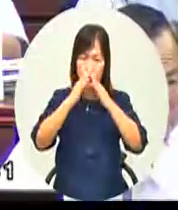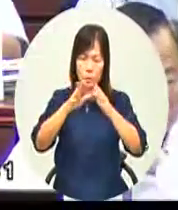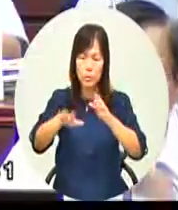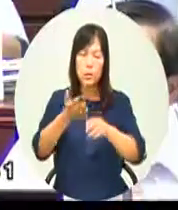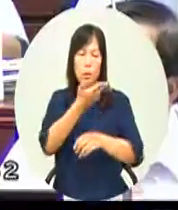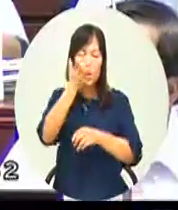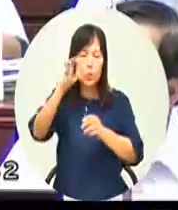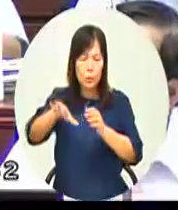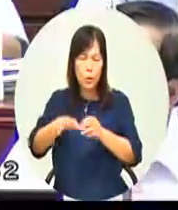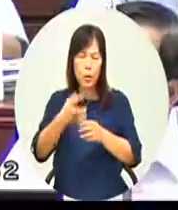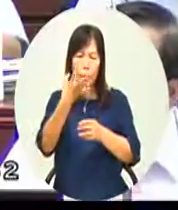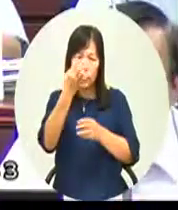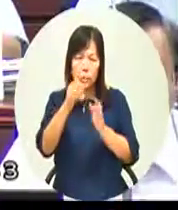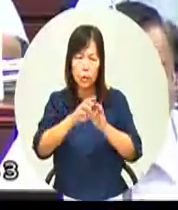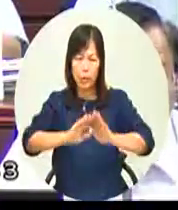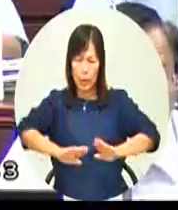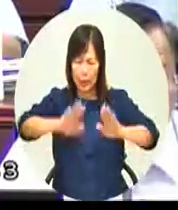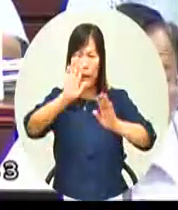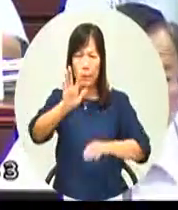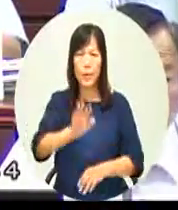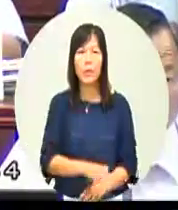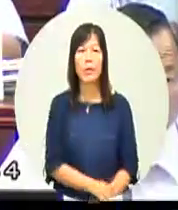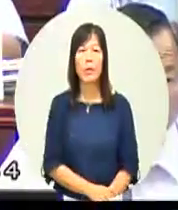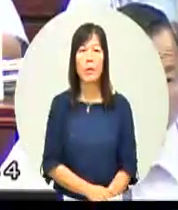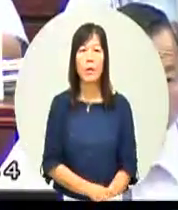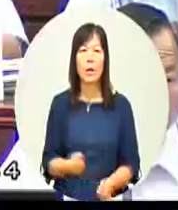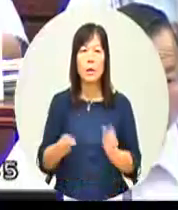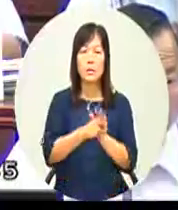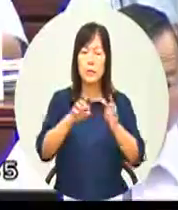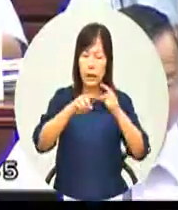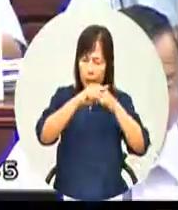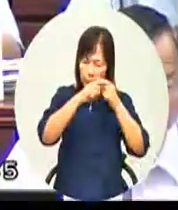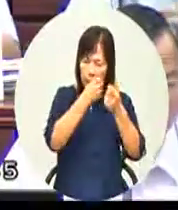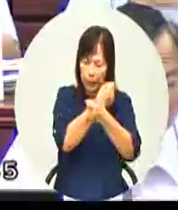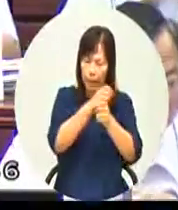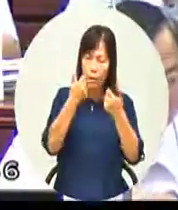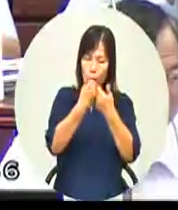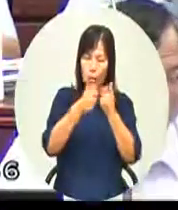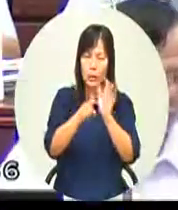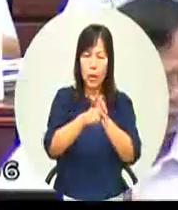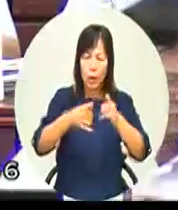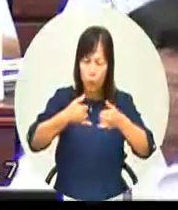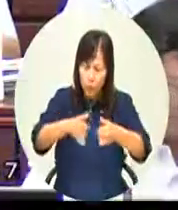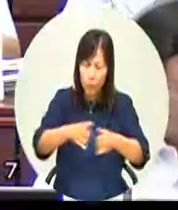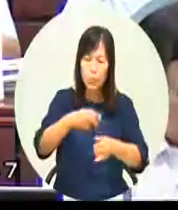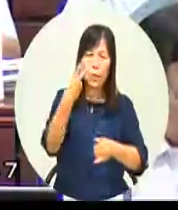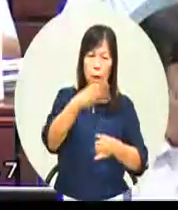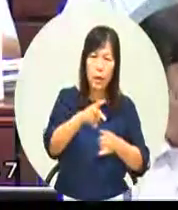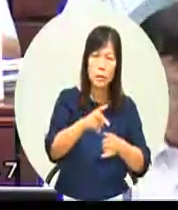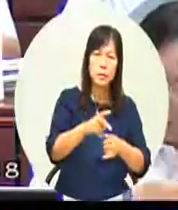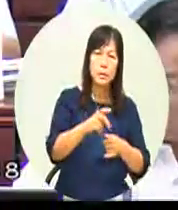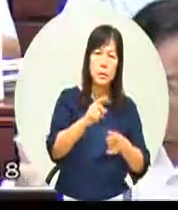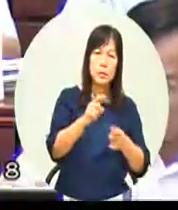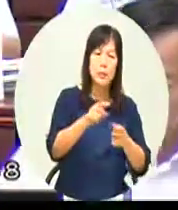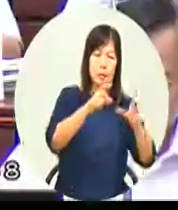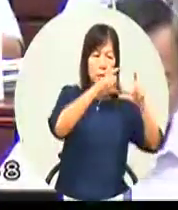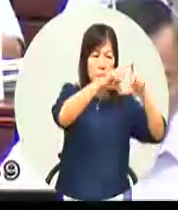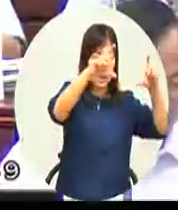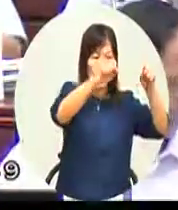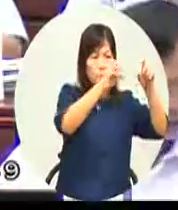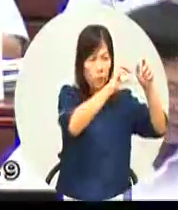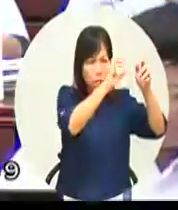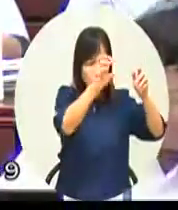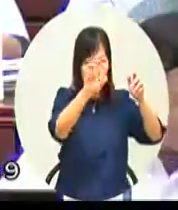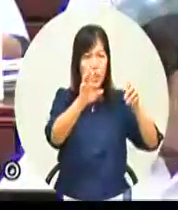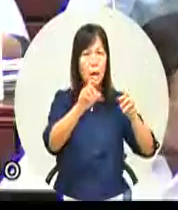分已经有大幅的改善，最主要是在我们研考会，它不管是在道路的部分或者是在我们的指标的部分，他